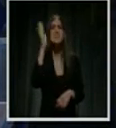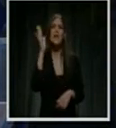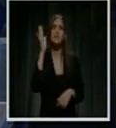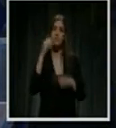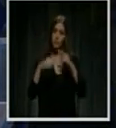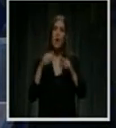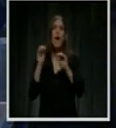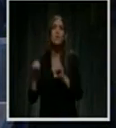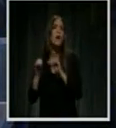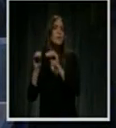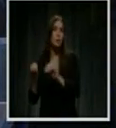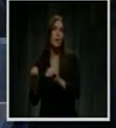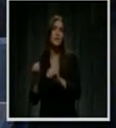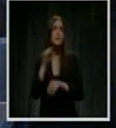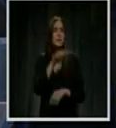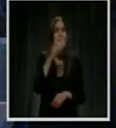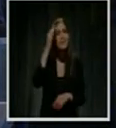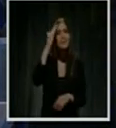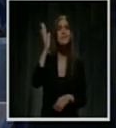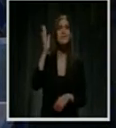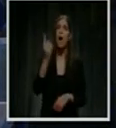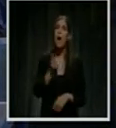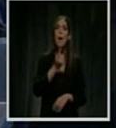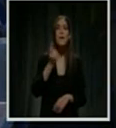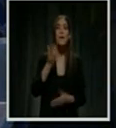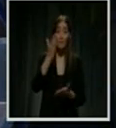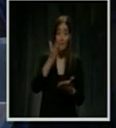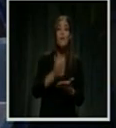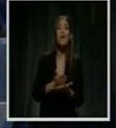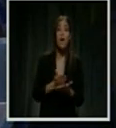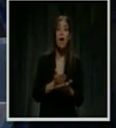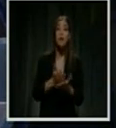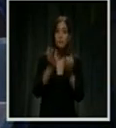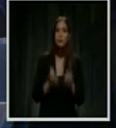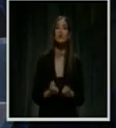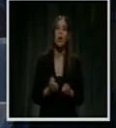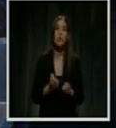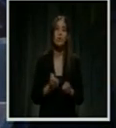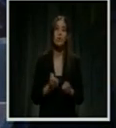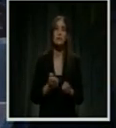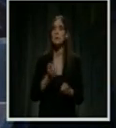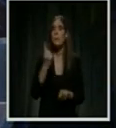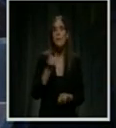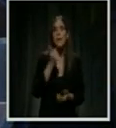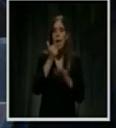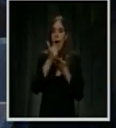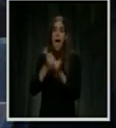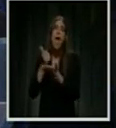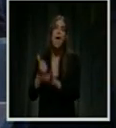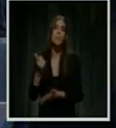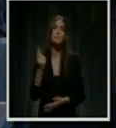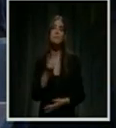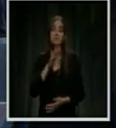int tinsa lil dawk illi verament qed jgħinu lil dawn iż-żgħażagħ tagħna tfal tagħna